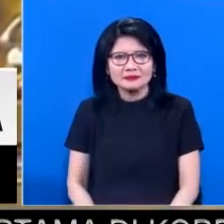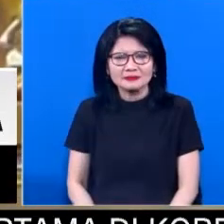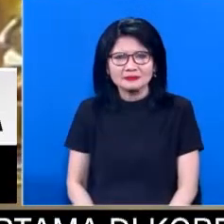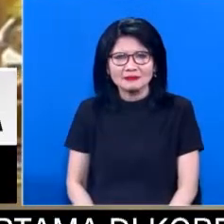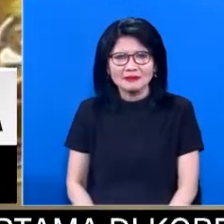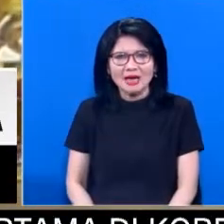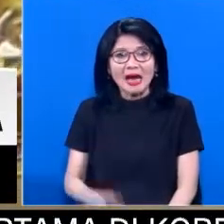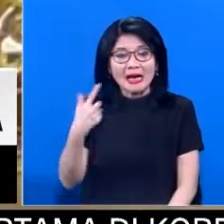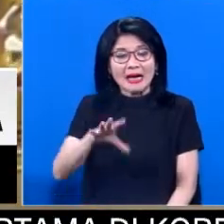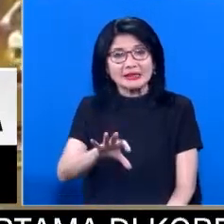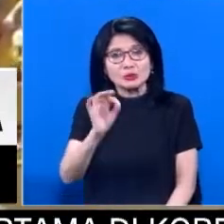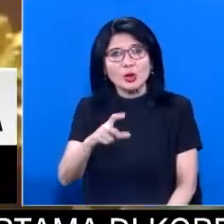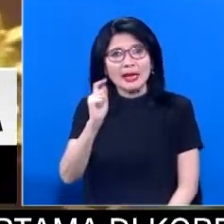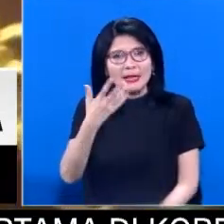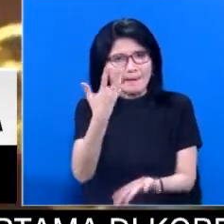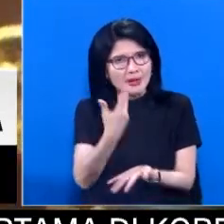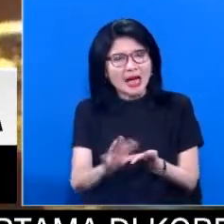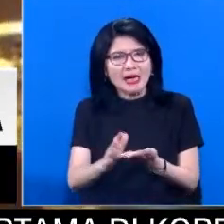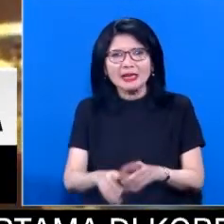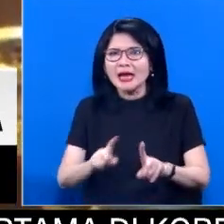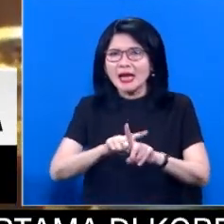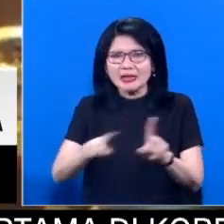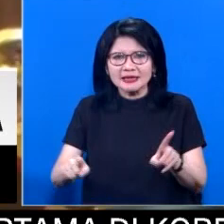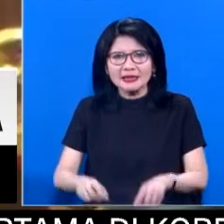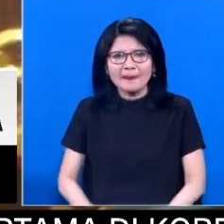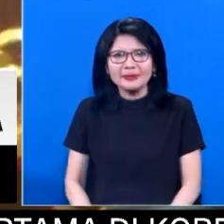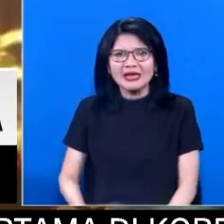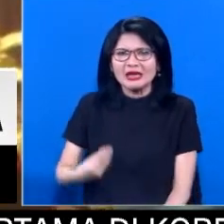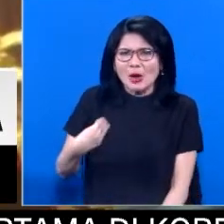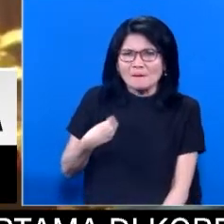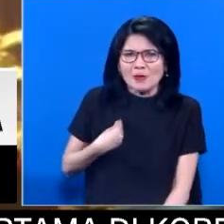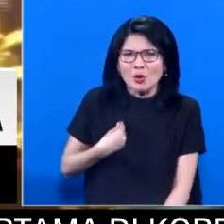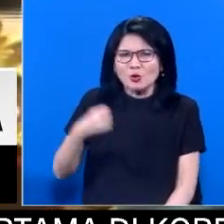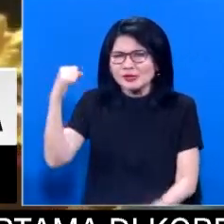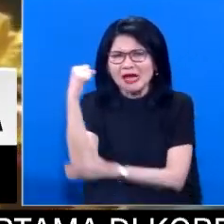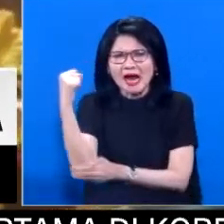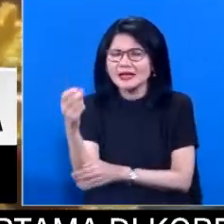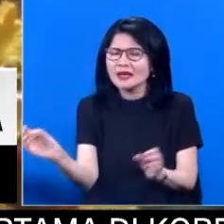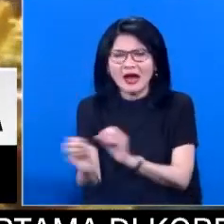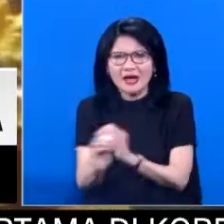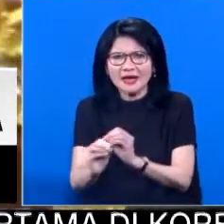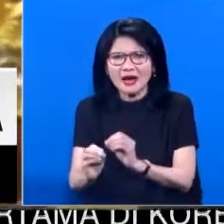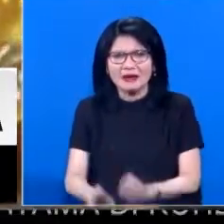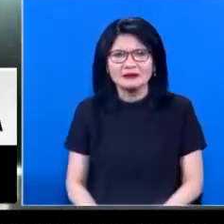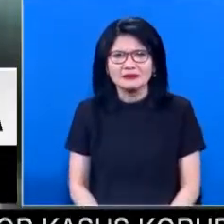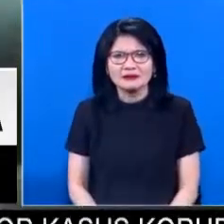perkara petugas menemukan adanya pelanggaran, tidak ditemukan mens rea atau niat jahat, sehingga Nur Hayati kini lepas dari status tersangka.